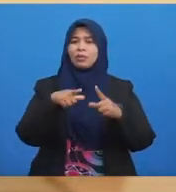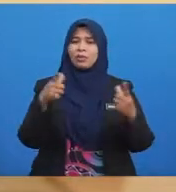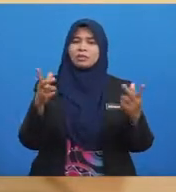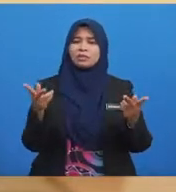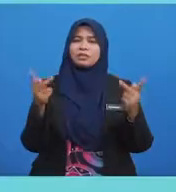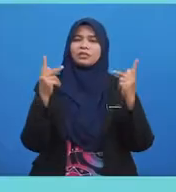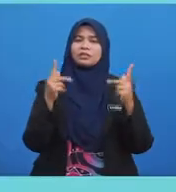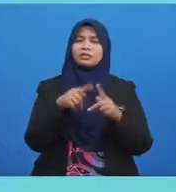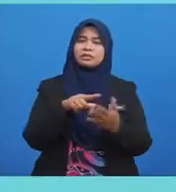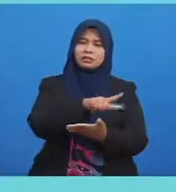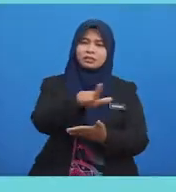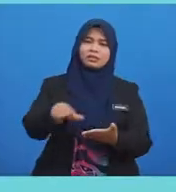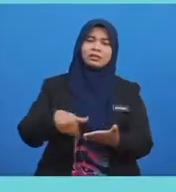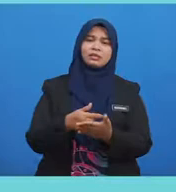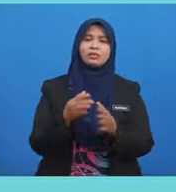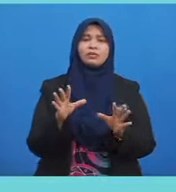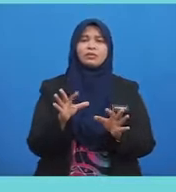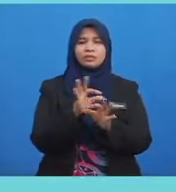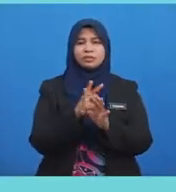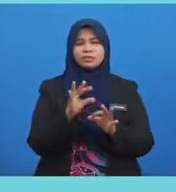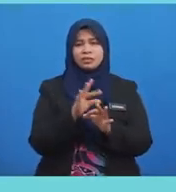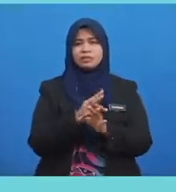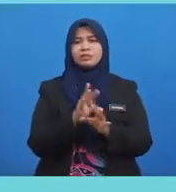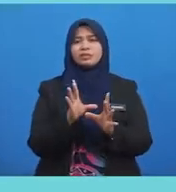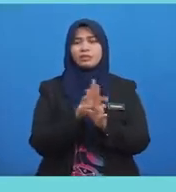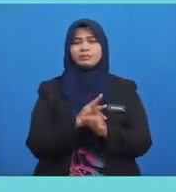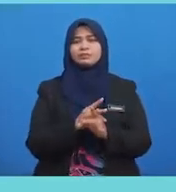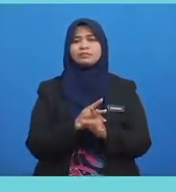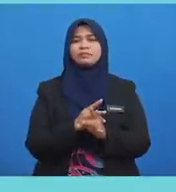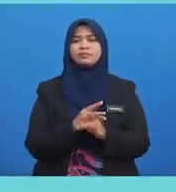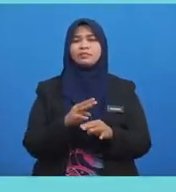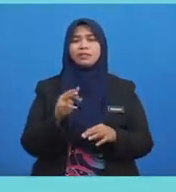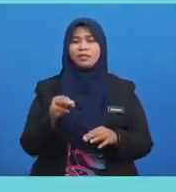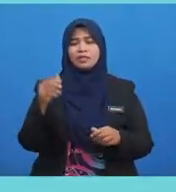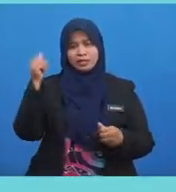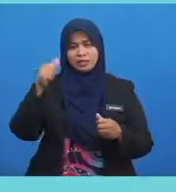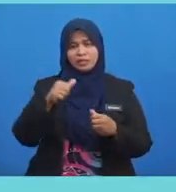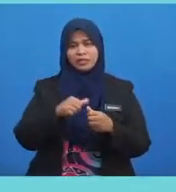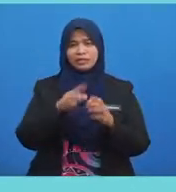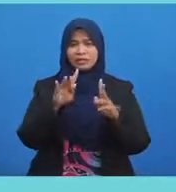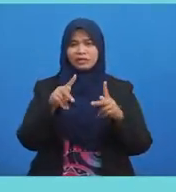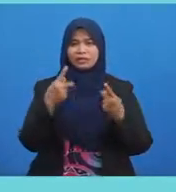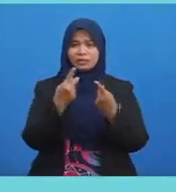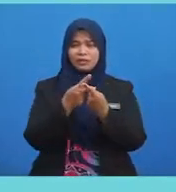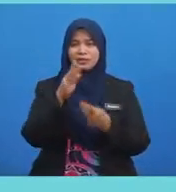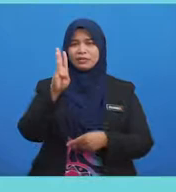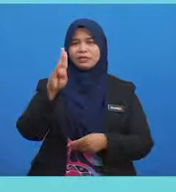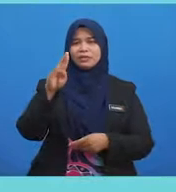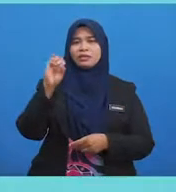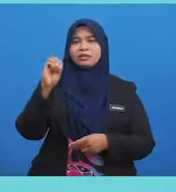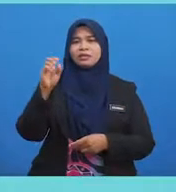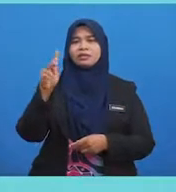seluruh Sarawak. Murid-murid, masihkah kamu ingat keluarga Brooke tersebut?